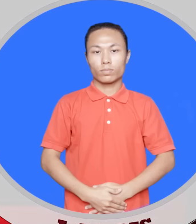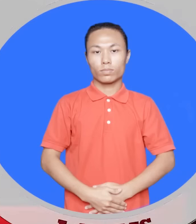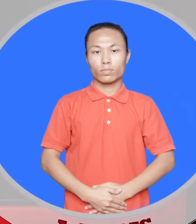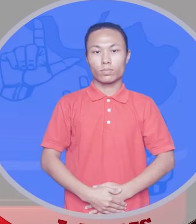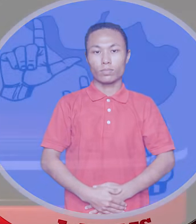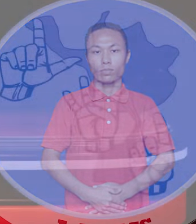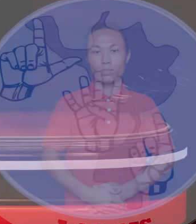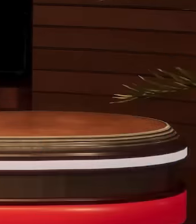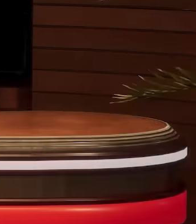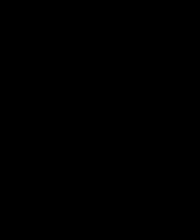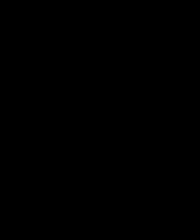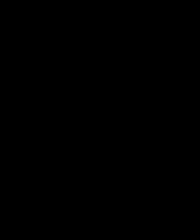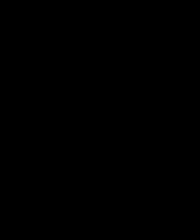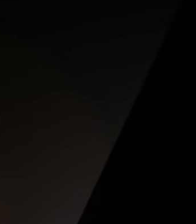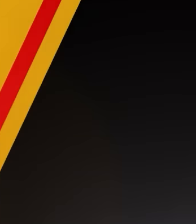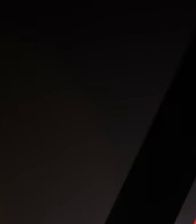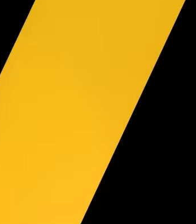က်လက်ဖော်ပြထားပါတယ်။